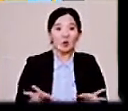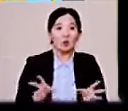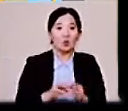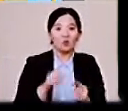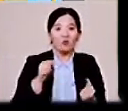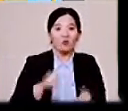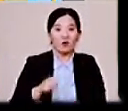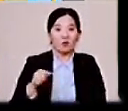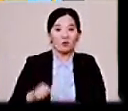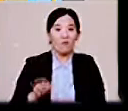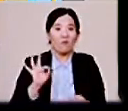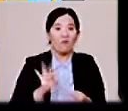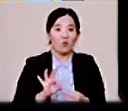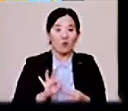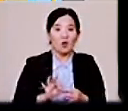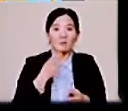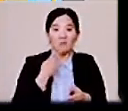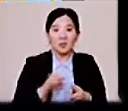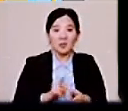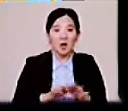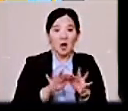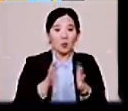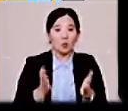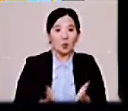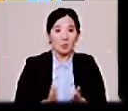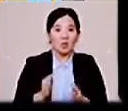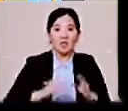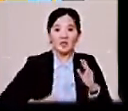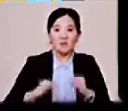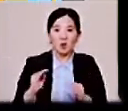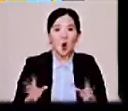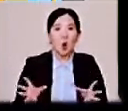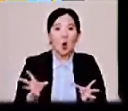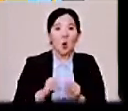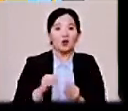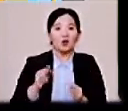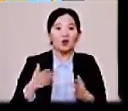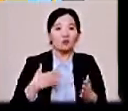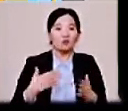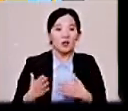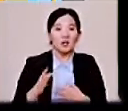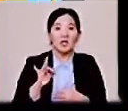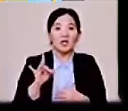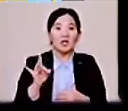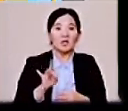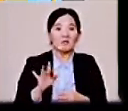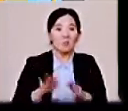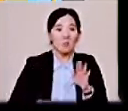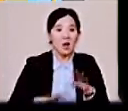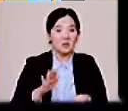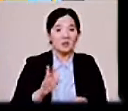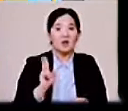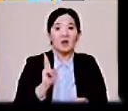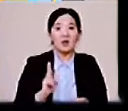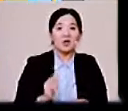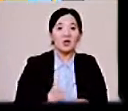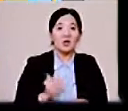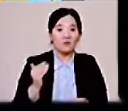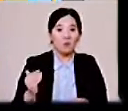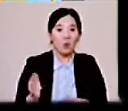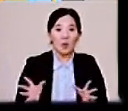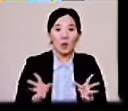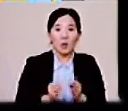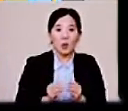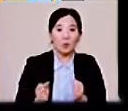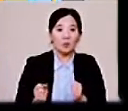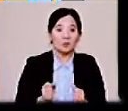соответствующую формулу. Объем раствора, отношение массы раствора к его